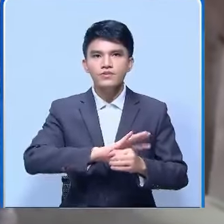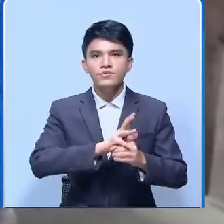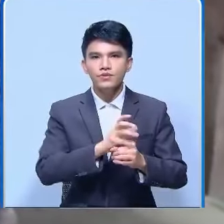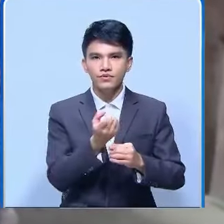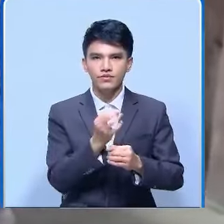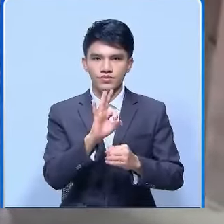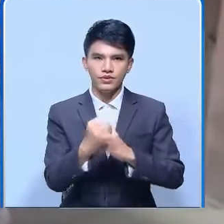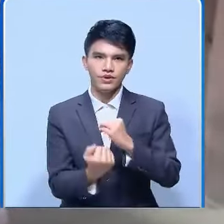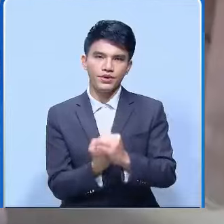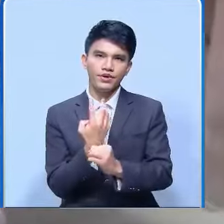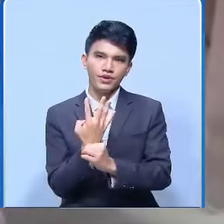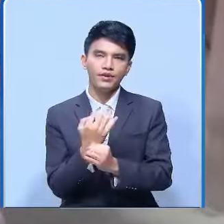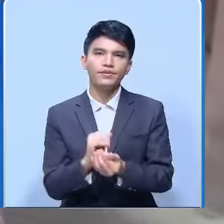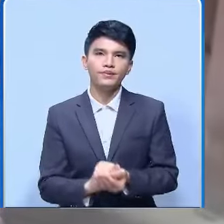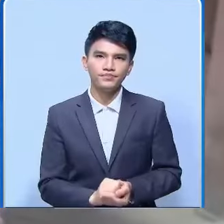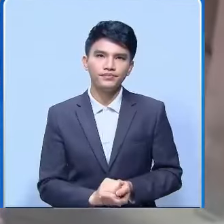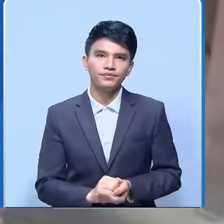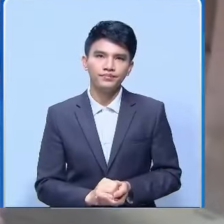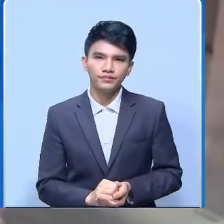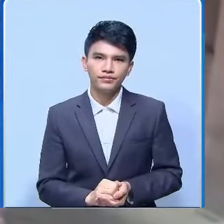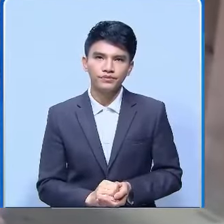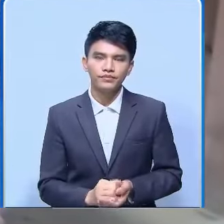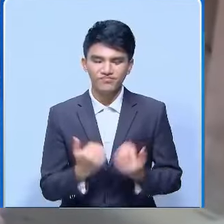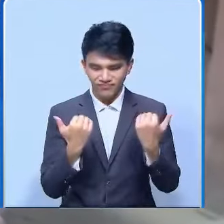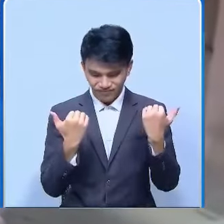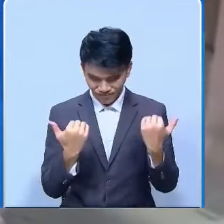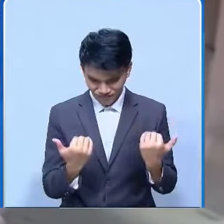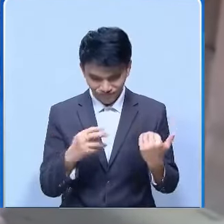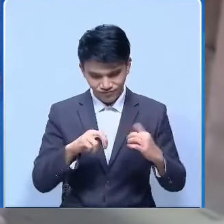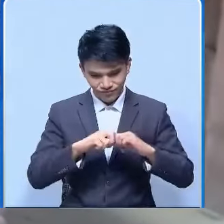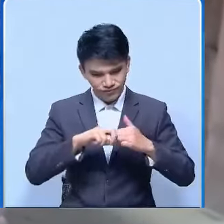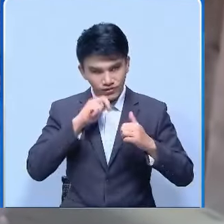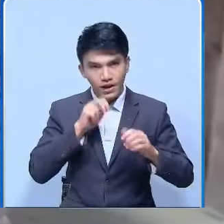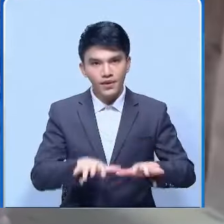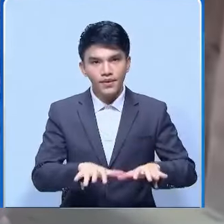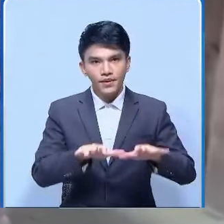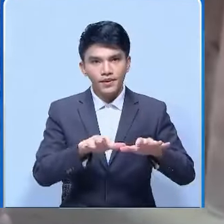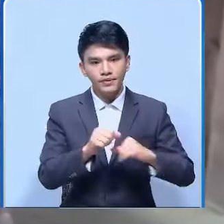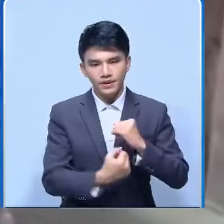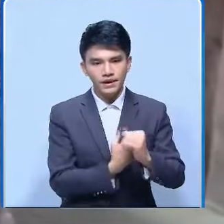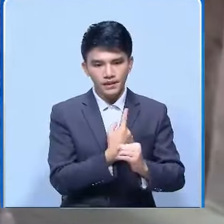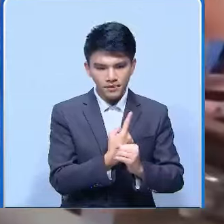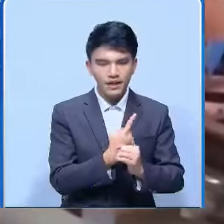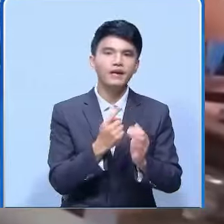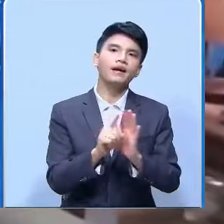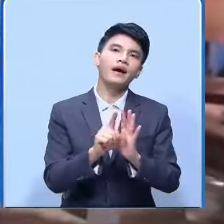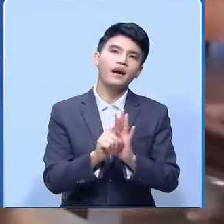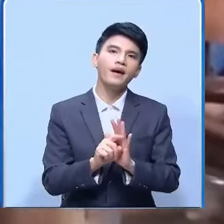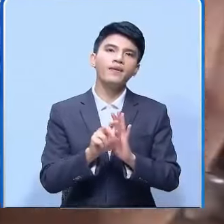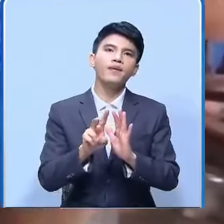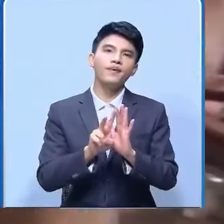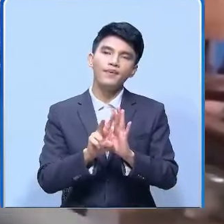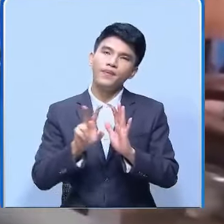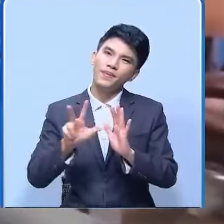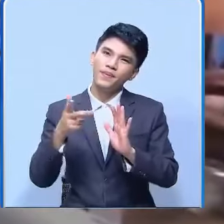4ปี ซึ่งมาเจอวันนี ้ซึ่งนี่มาเจอเลยแล้วครับปีละถึง2ครั้งถึง3ครั้งกับน้ำท่วมผู้ประกอบ